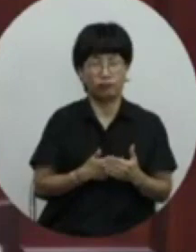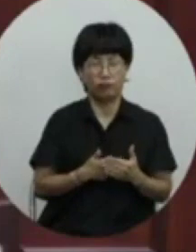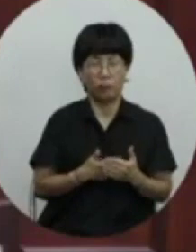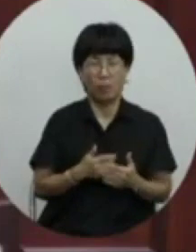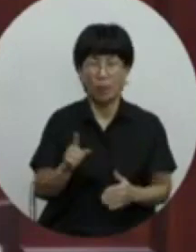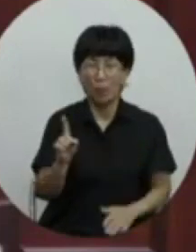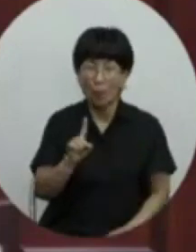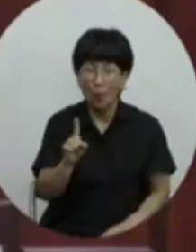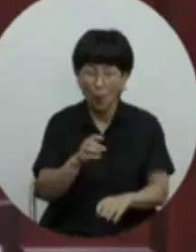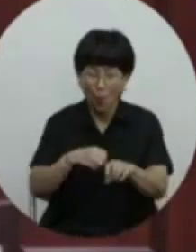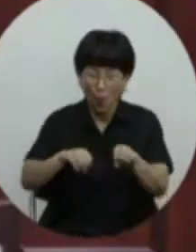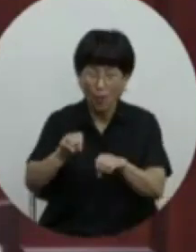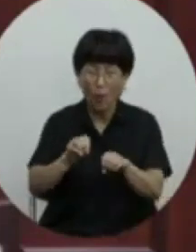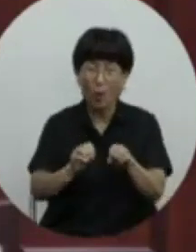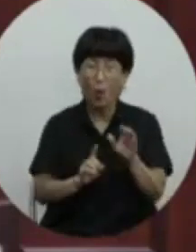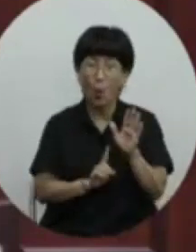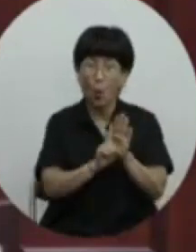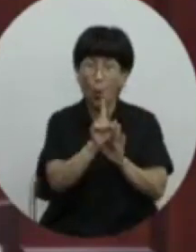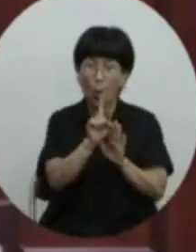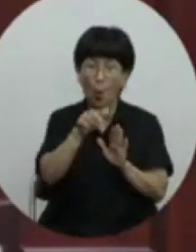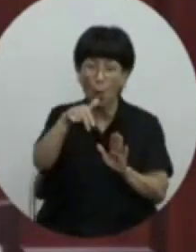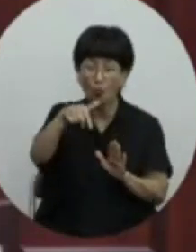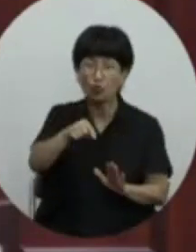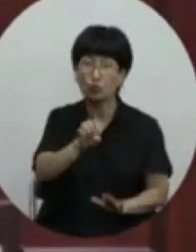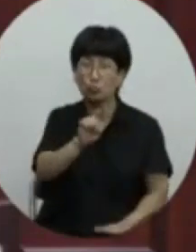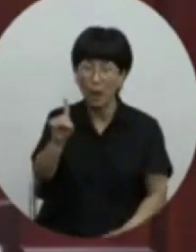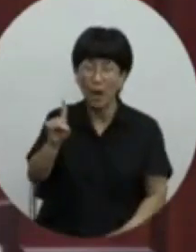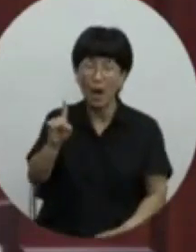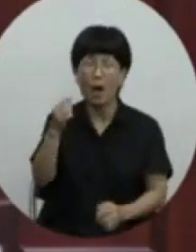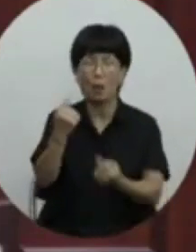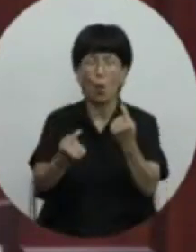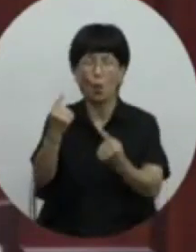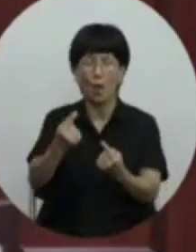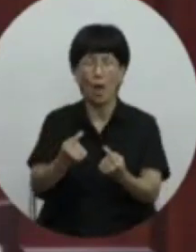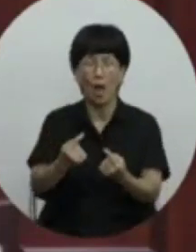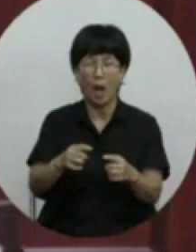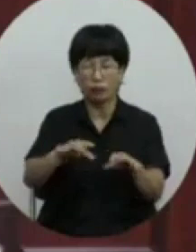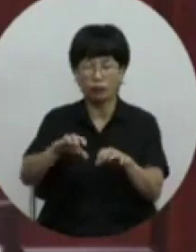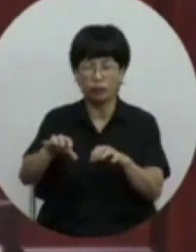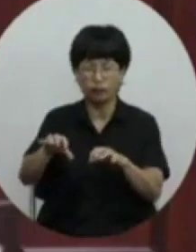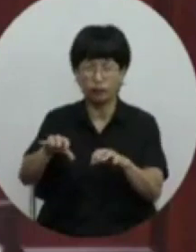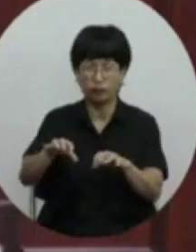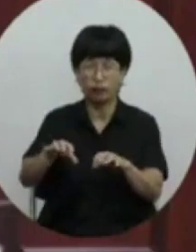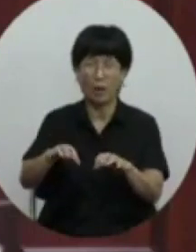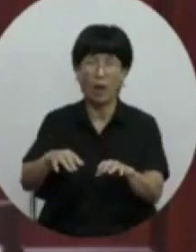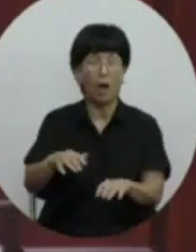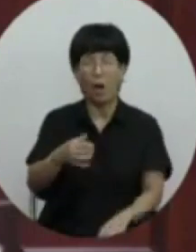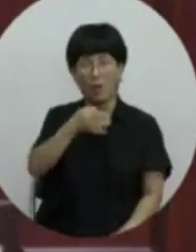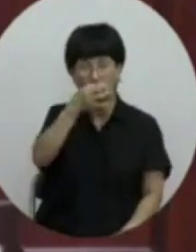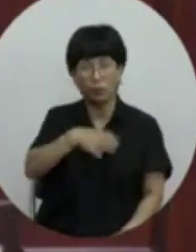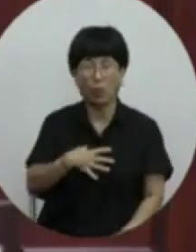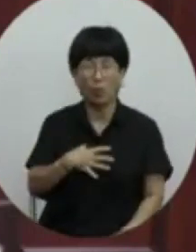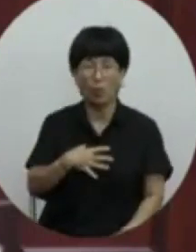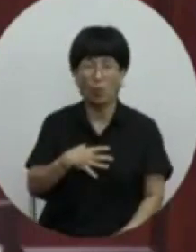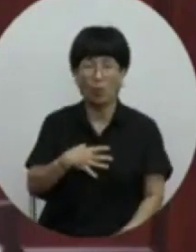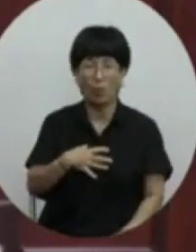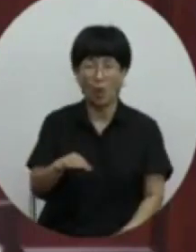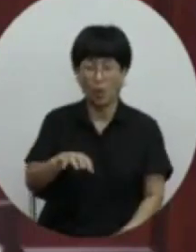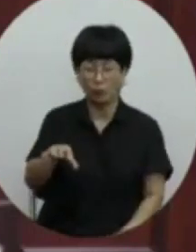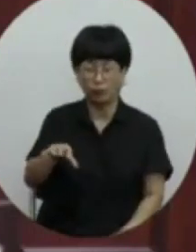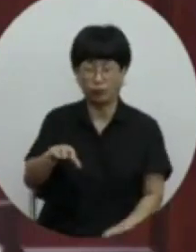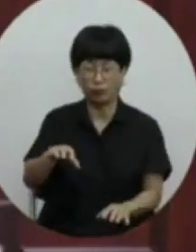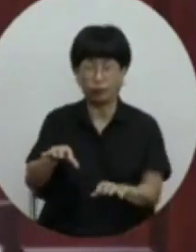오히려 고주파보다 훨씬 더 사람들에게 고통을 줄 것이 틀림없어 보였고 이 저주파 진동